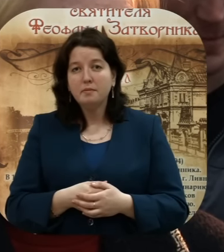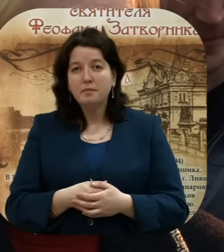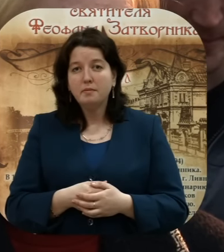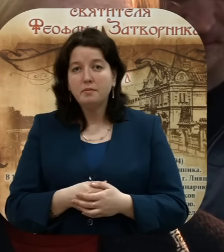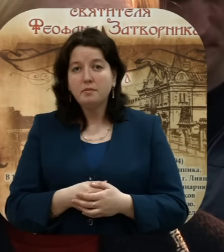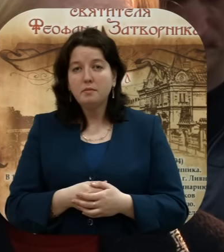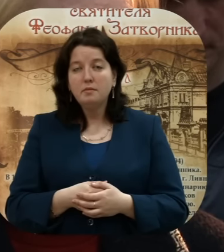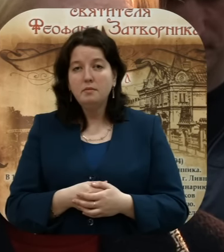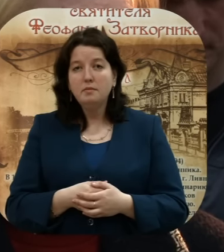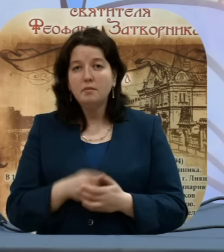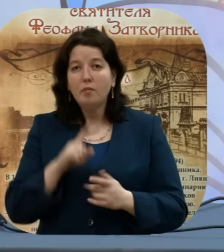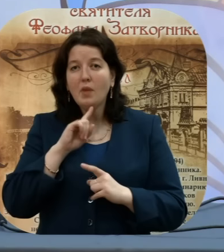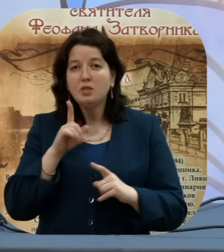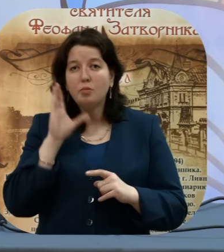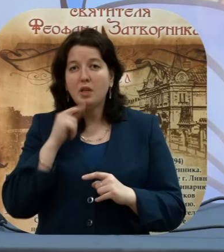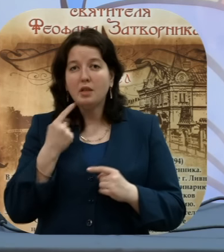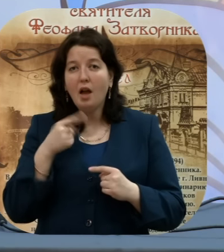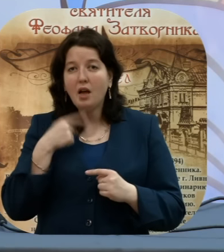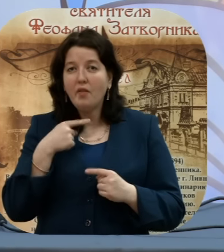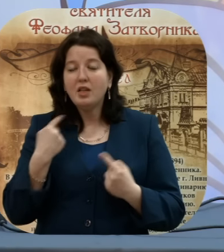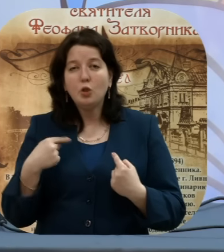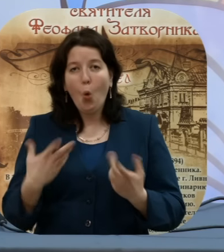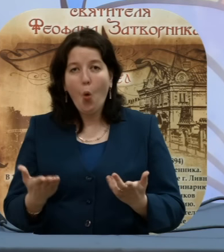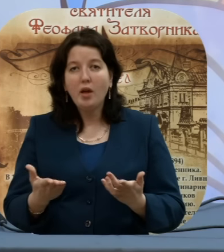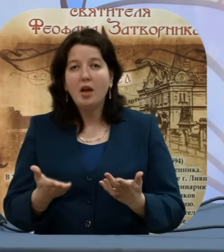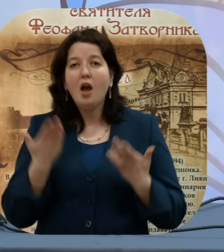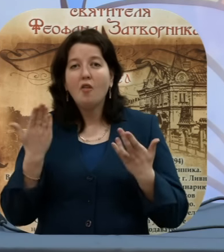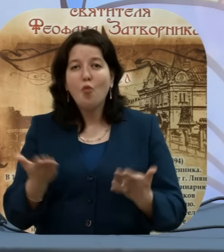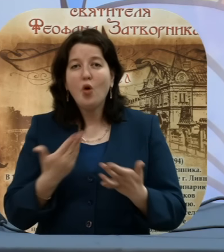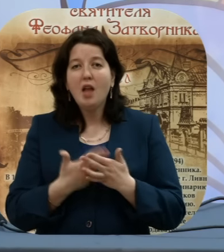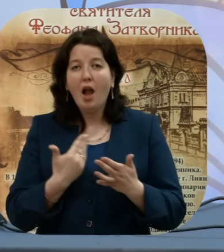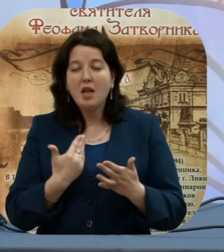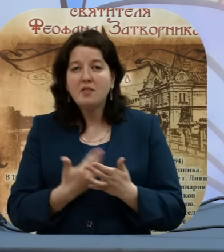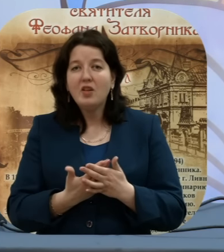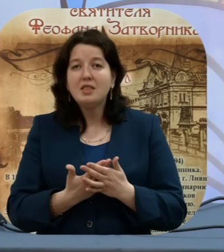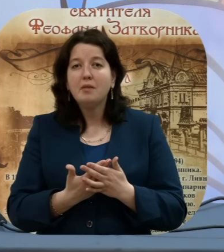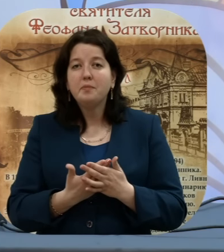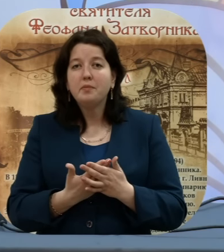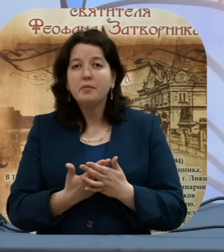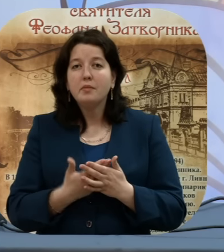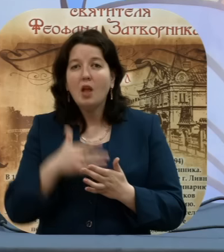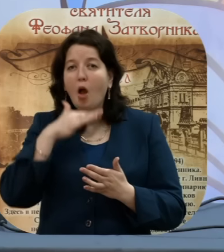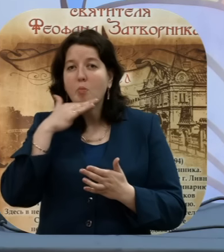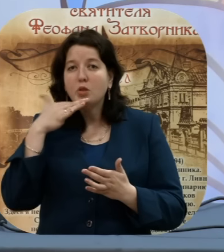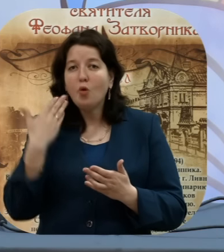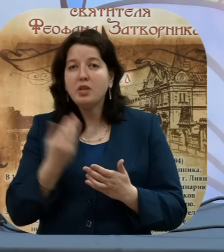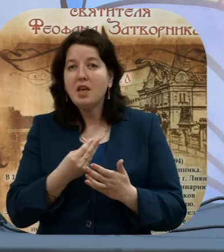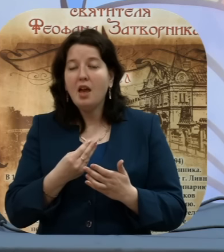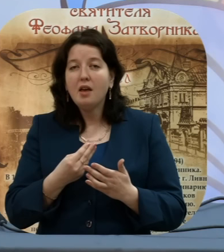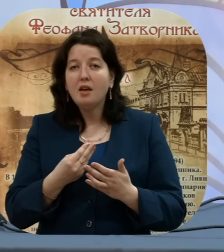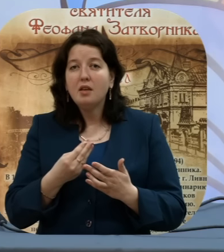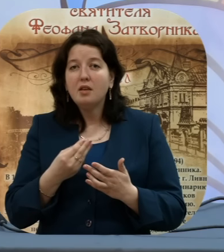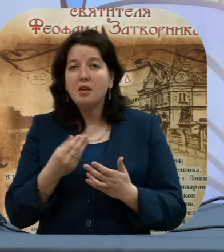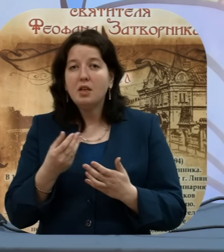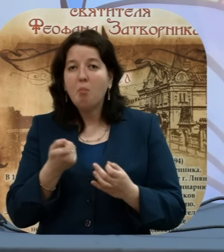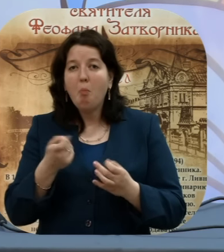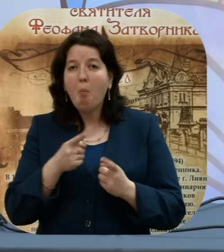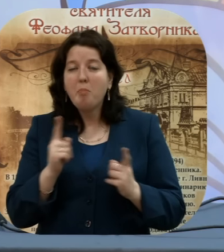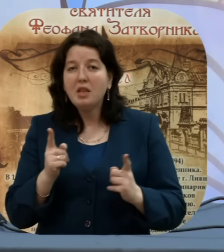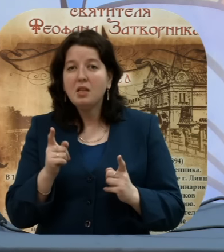Особенно, когда не то говорит. Вот, оказывается, ведь вы знаете, многие вещи ведь не сразу же